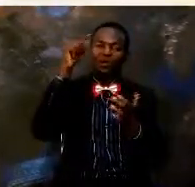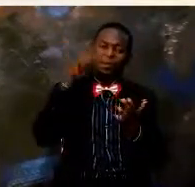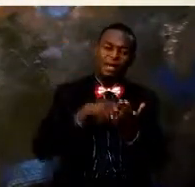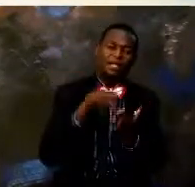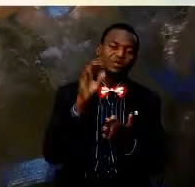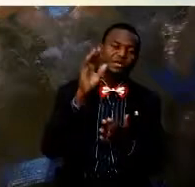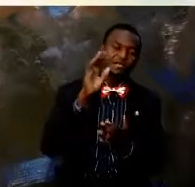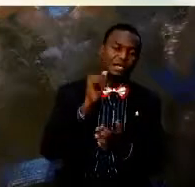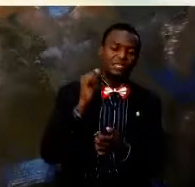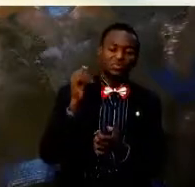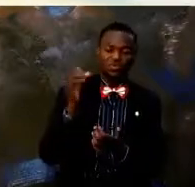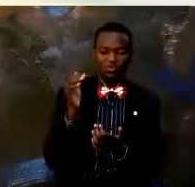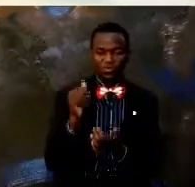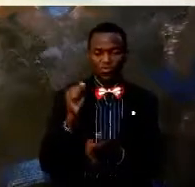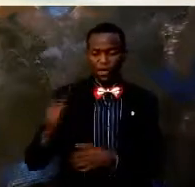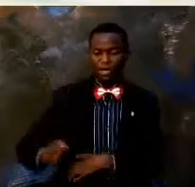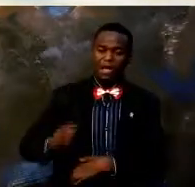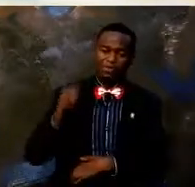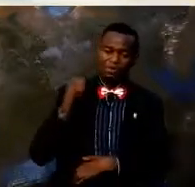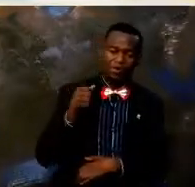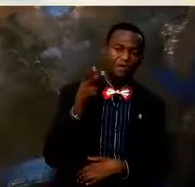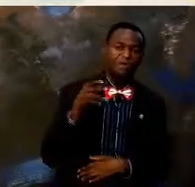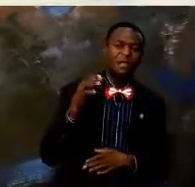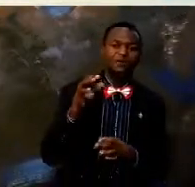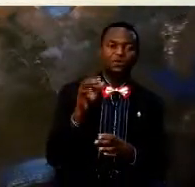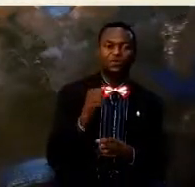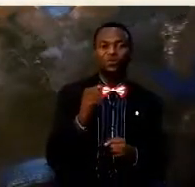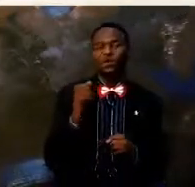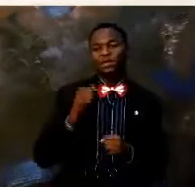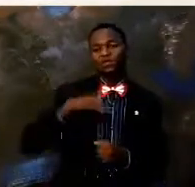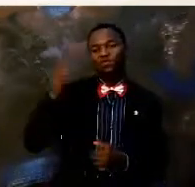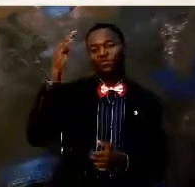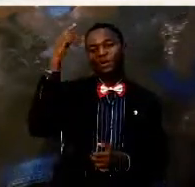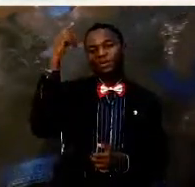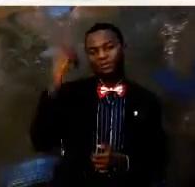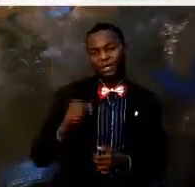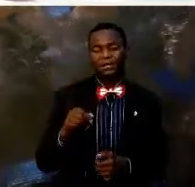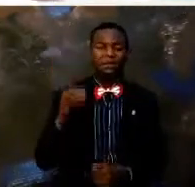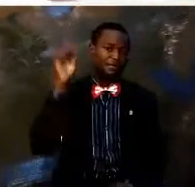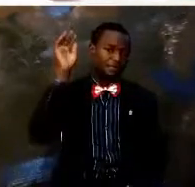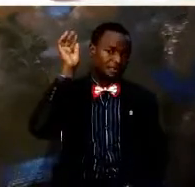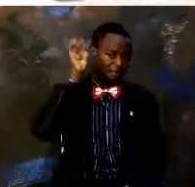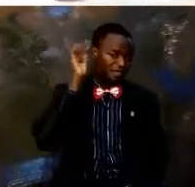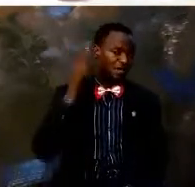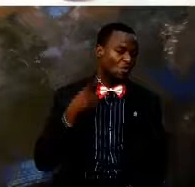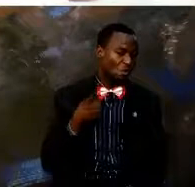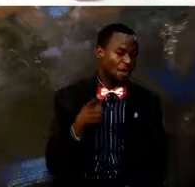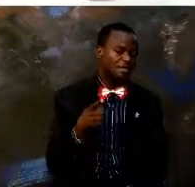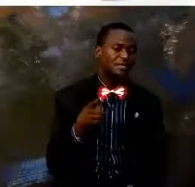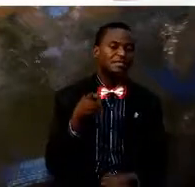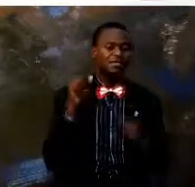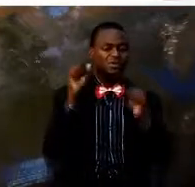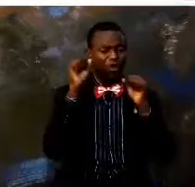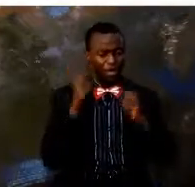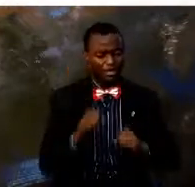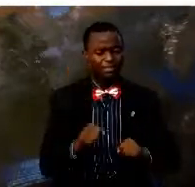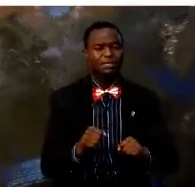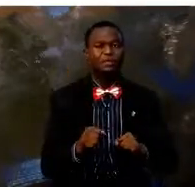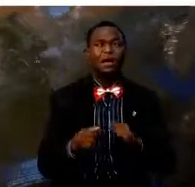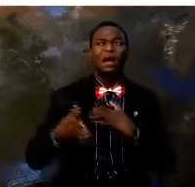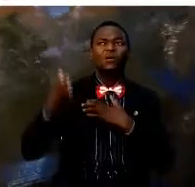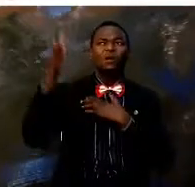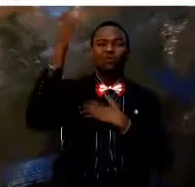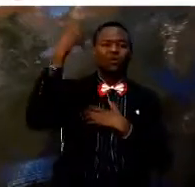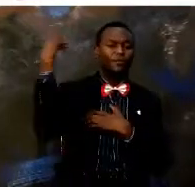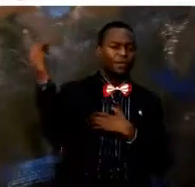kuchukua hatua, kwa sababu hiyo aliyofanya ni kubwa mno. Sasa sikiliza, kwa nini alipaswa awe Mungu